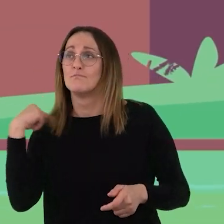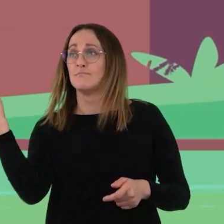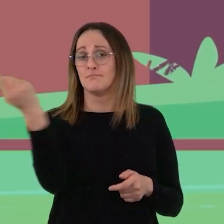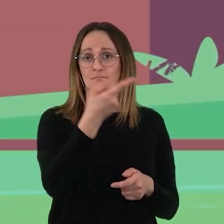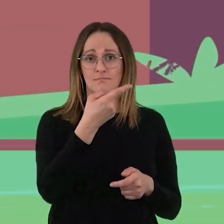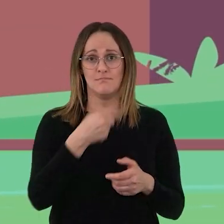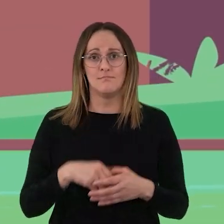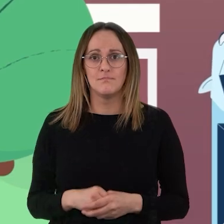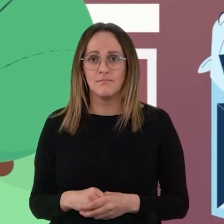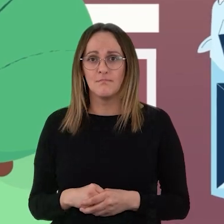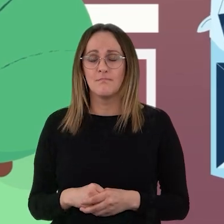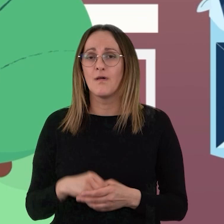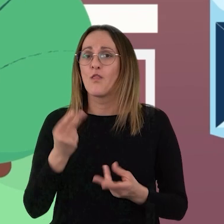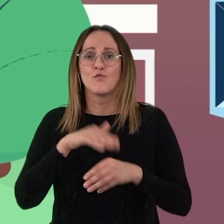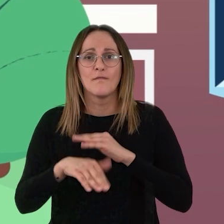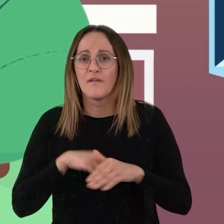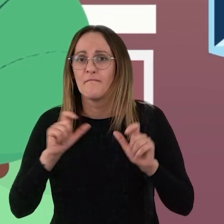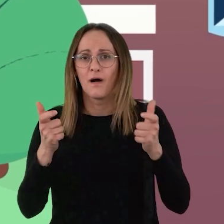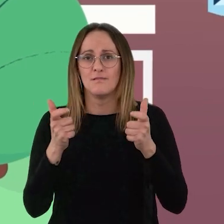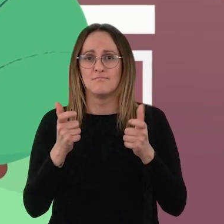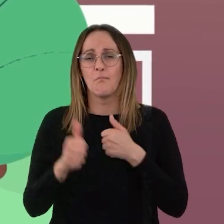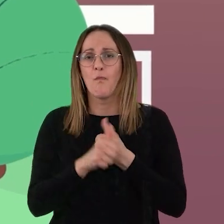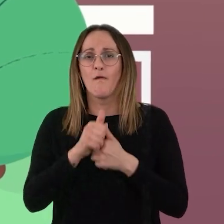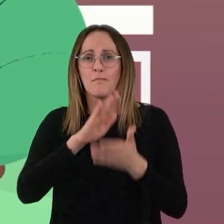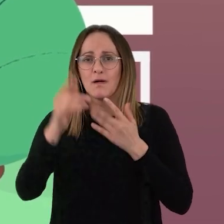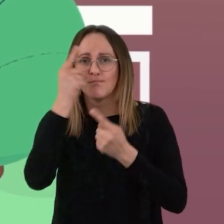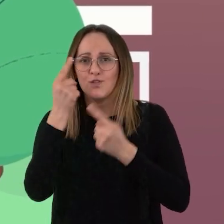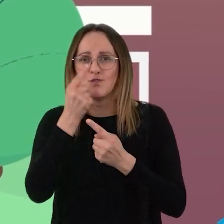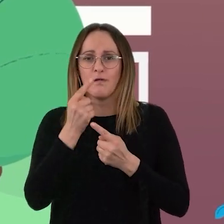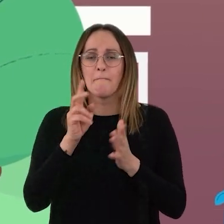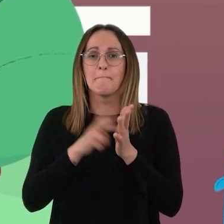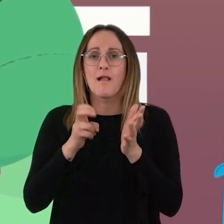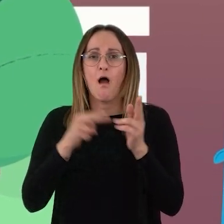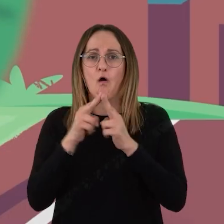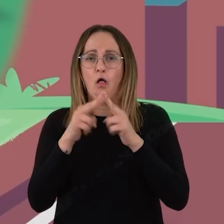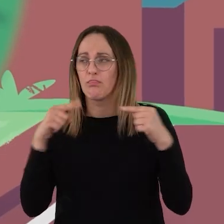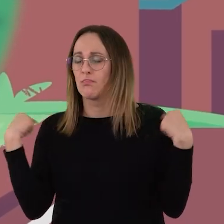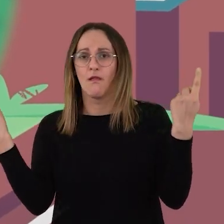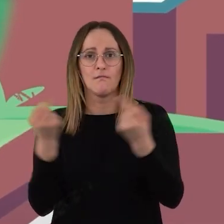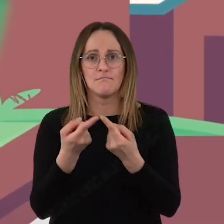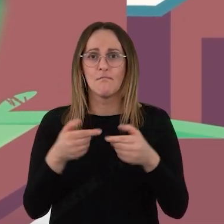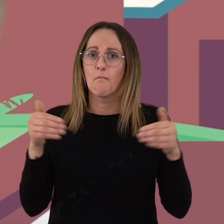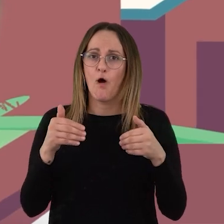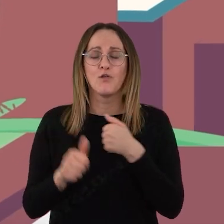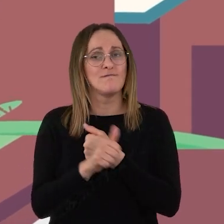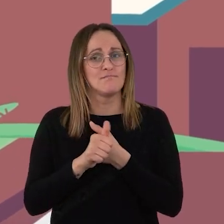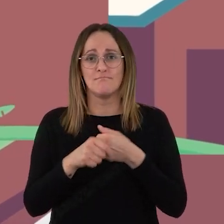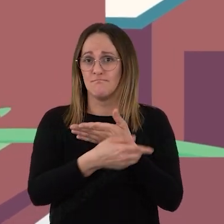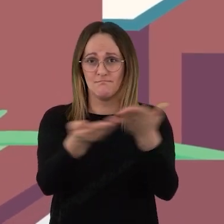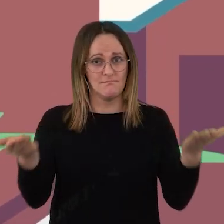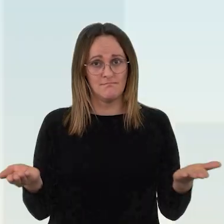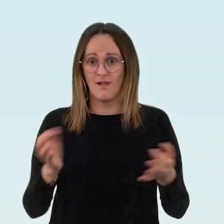co dzieje się wokół ciebie. Nieszczęśliwe wypadki spowodowane bezmyślnością i brakiem kontaktu z otoczeniem mogą przydarzyć